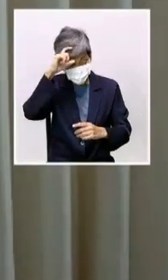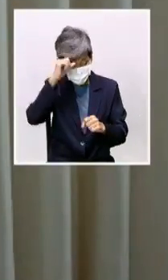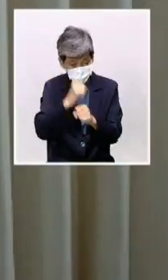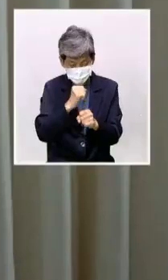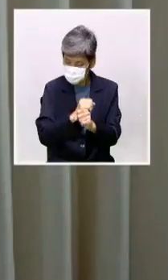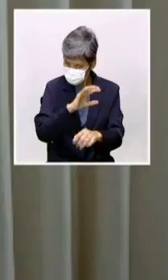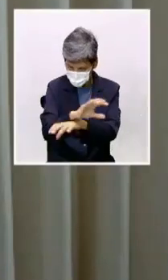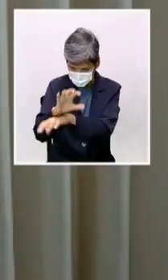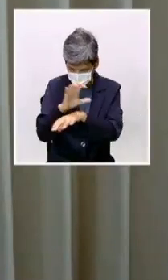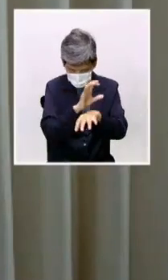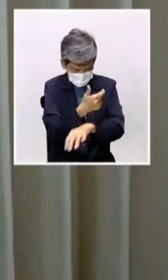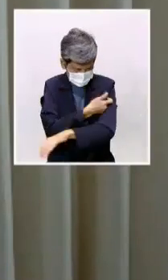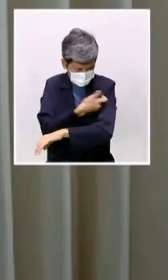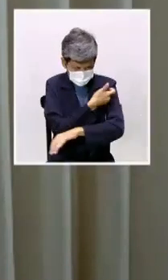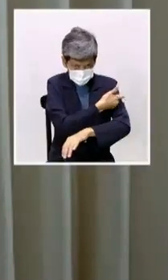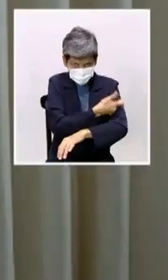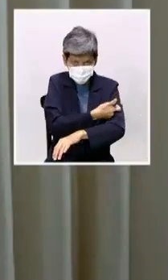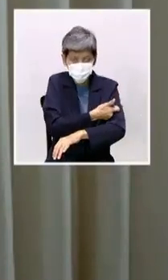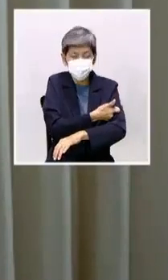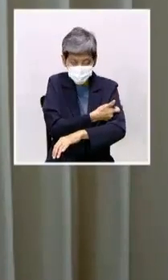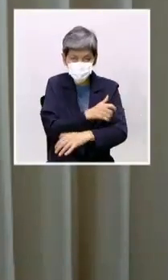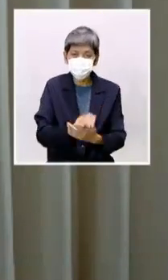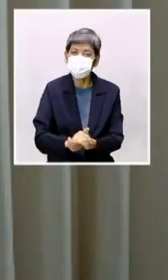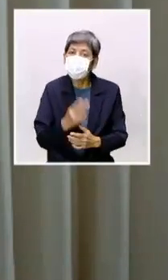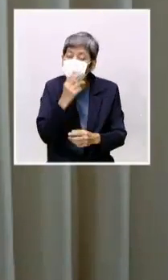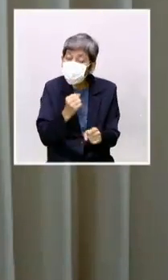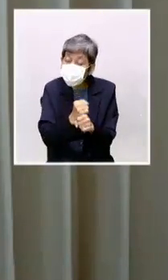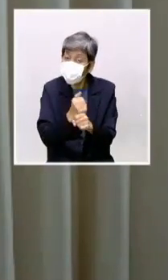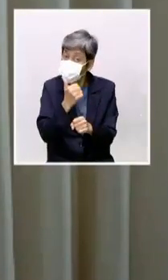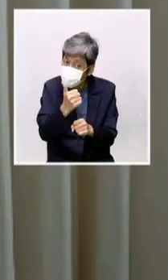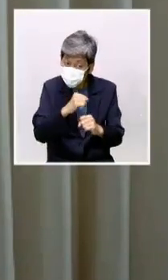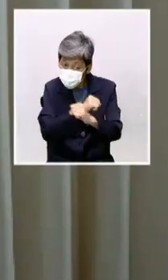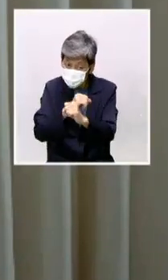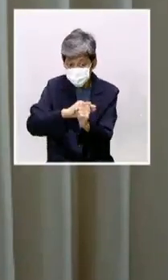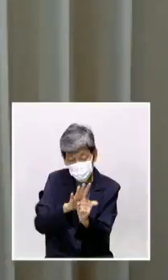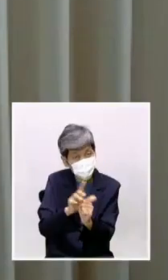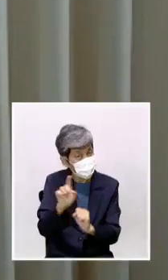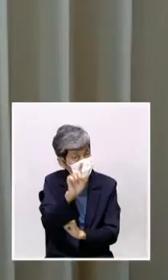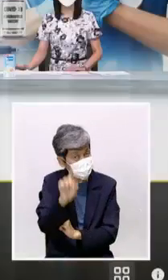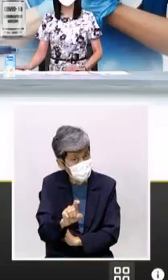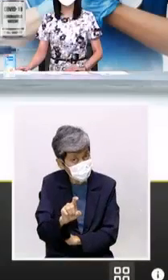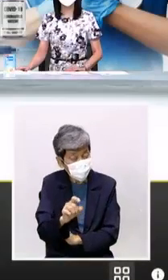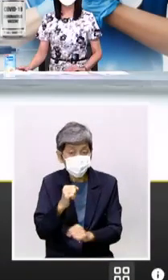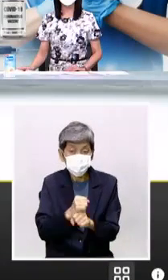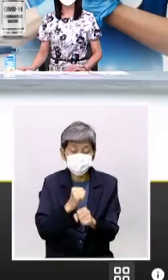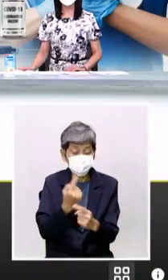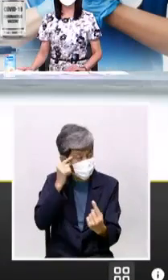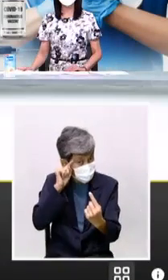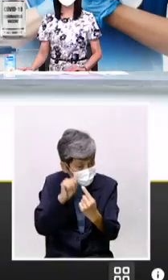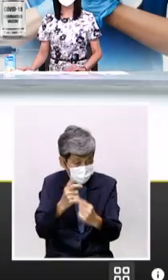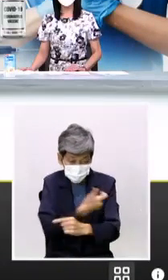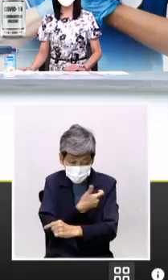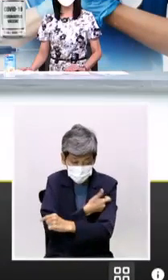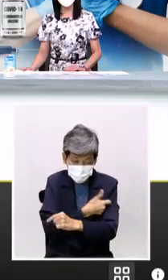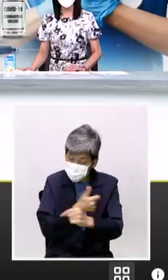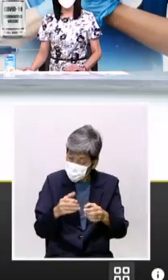ใช้ยาแรงขนาดนี้แล้วเรียกว่าเข้มงวดที่สุดเท่าที่เคยทำมาจะยังสามารถควบคุมการแพร่ระบาดได้หรือไม่และจะผลักดันให้ไปถึงเป้าหมายมีการ